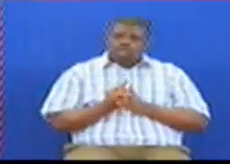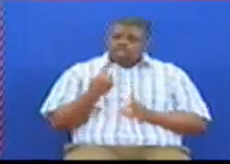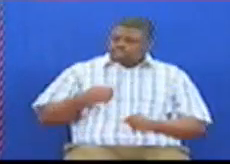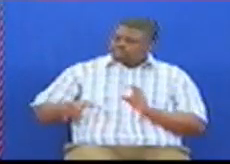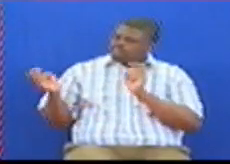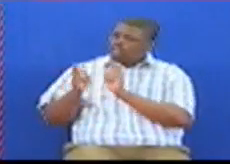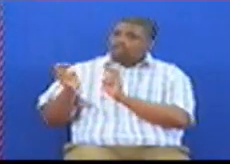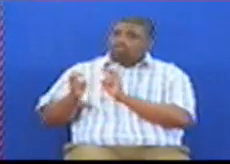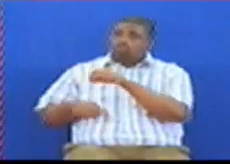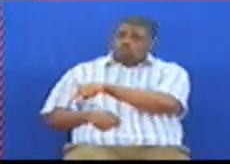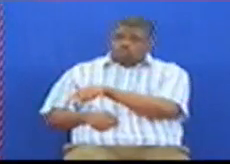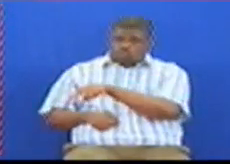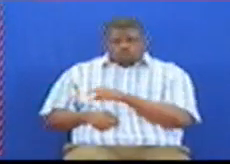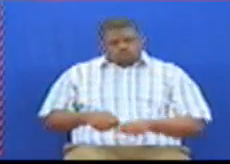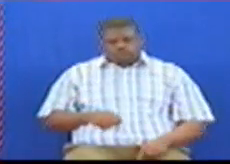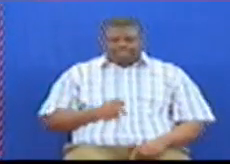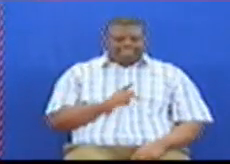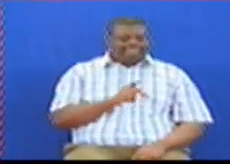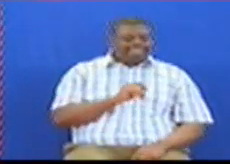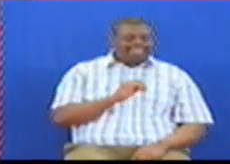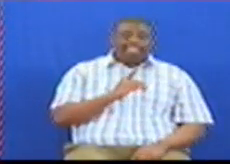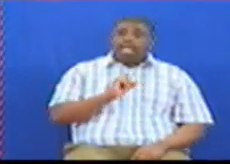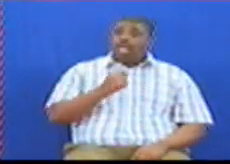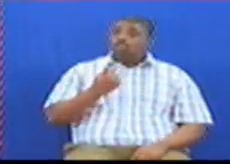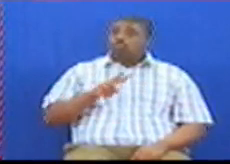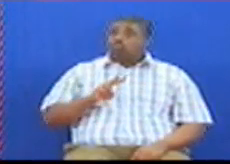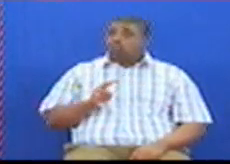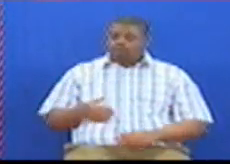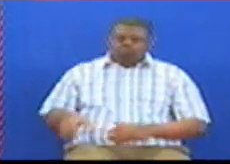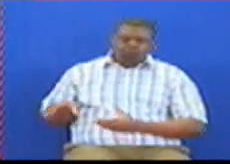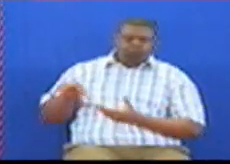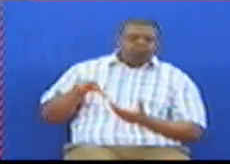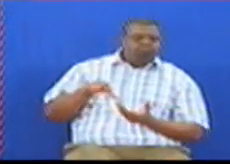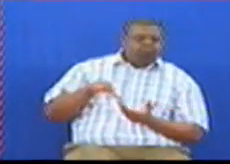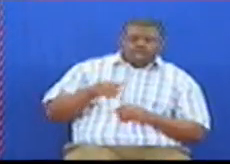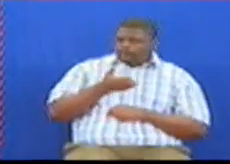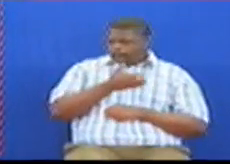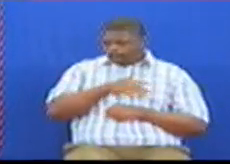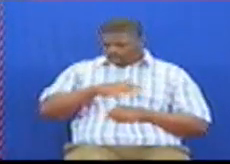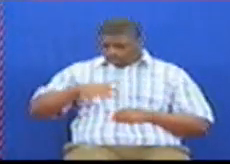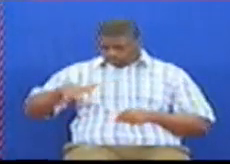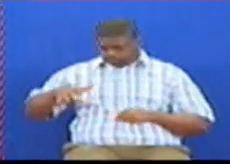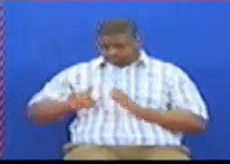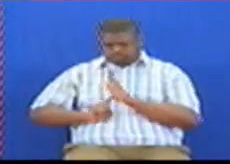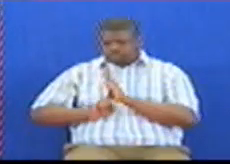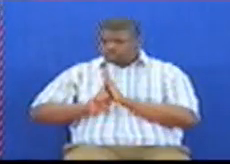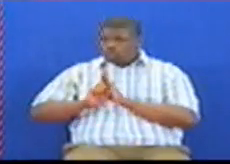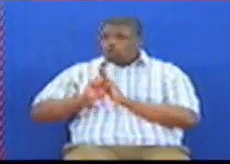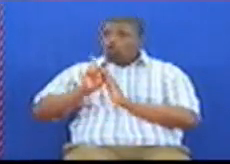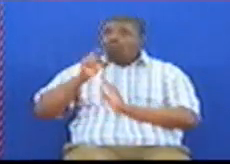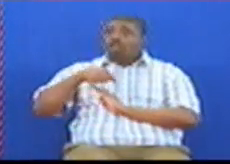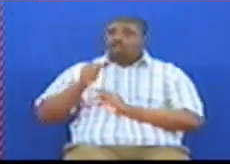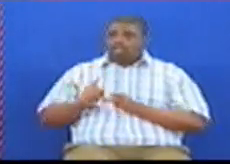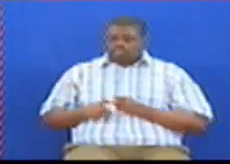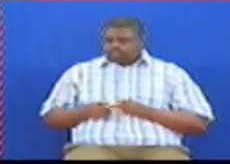linatunza umeme. Bwawa la Kidatu limekuwa limewekwa maji, lakini yanapofika kuzidi kiwango yanaonekana wanayafungua kwa